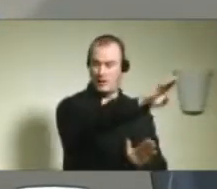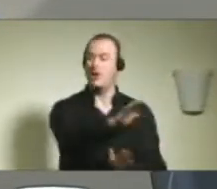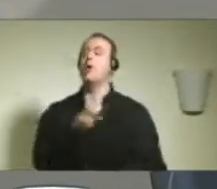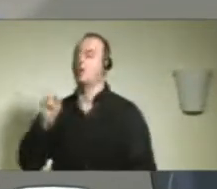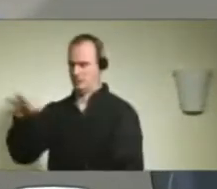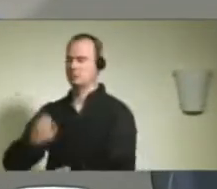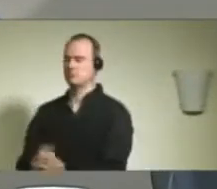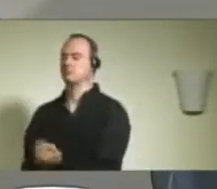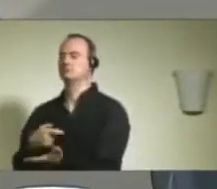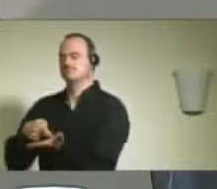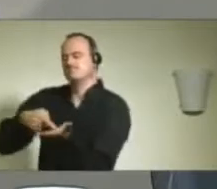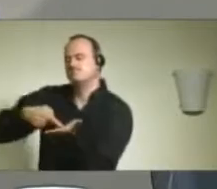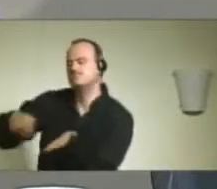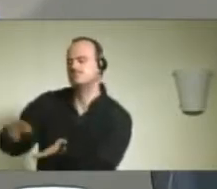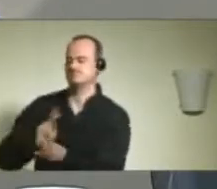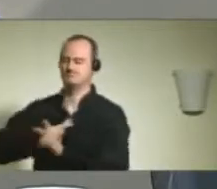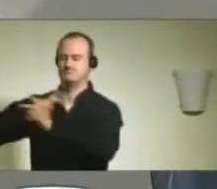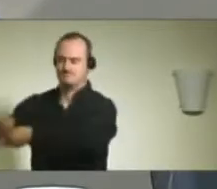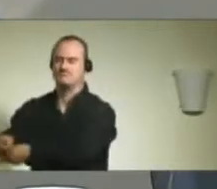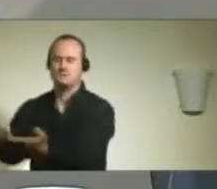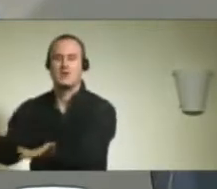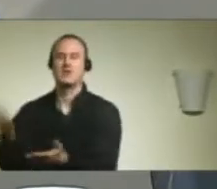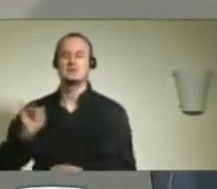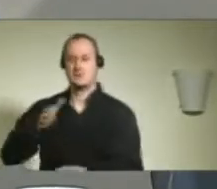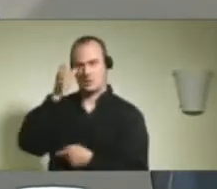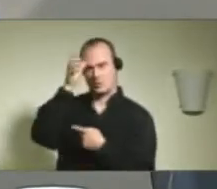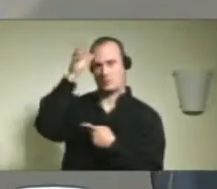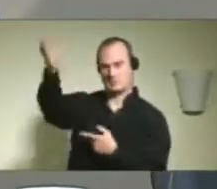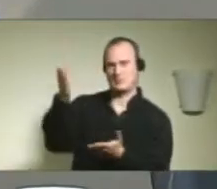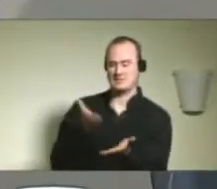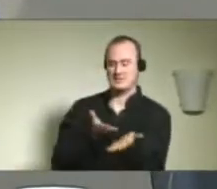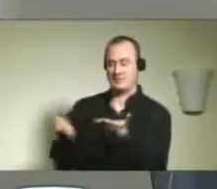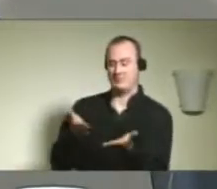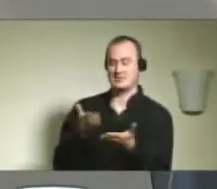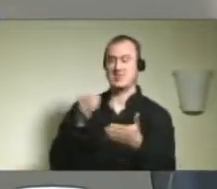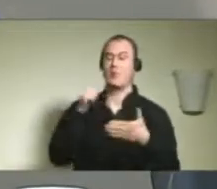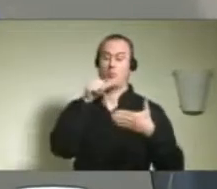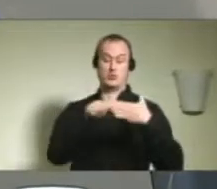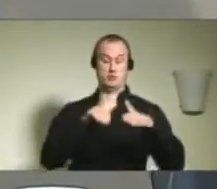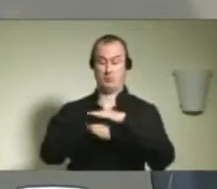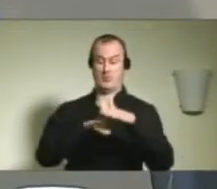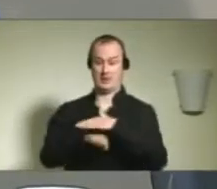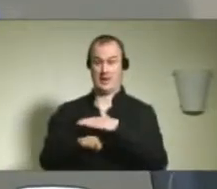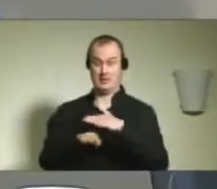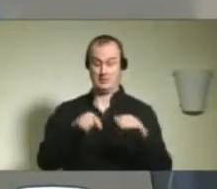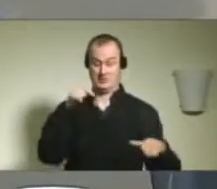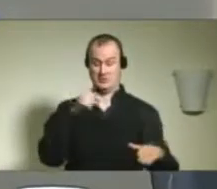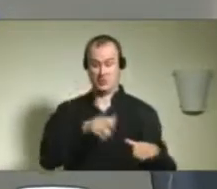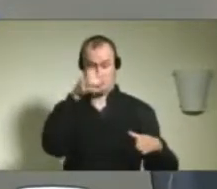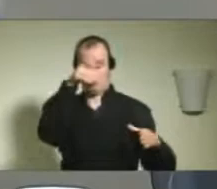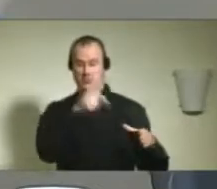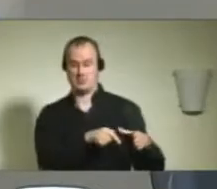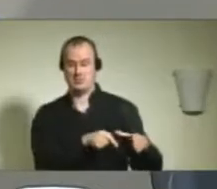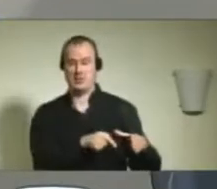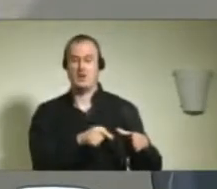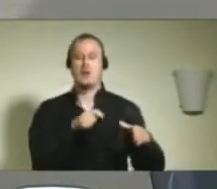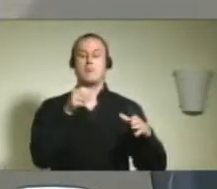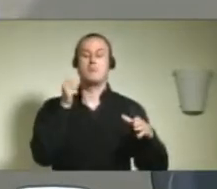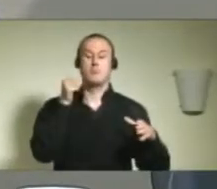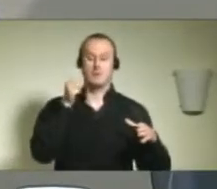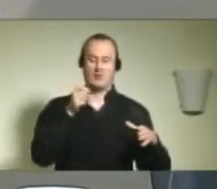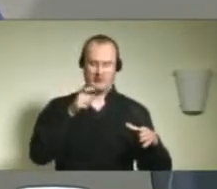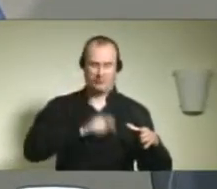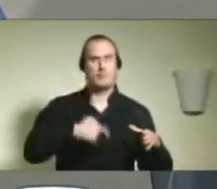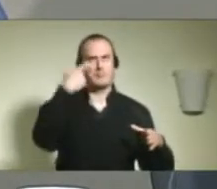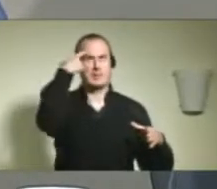ce concept de services postaux bancaires, il faut essayer de voir comment on peut faire à ce que cela profite au